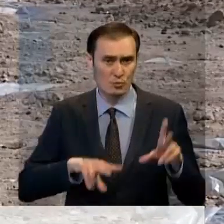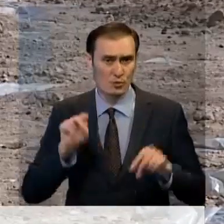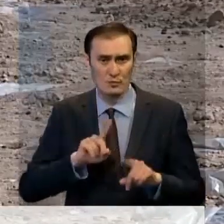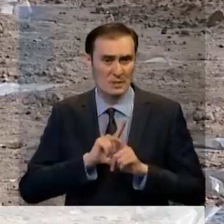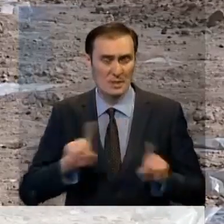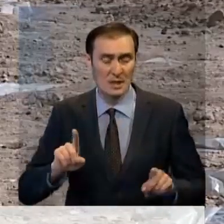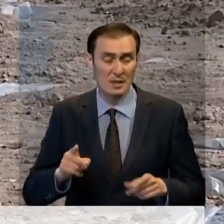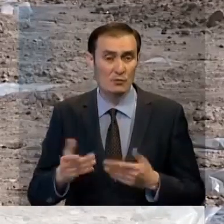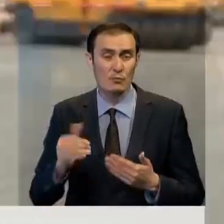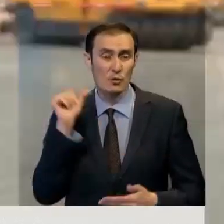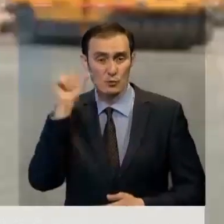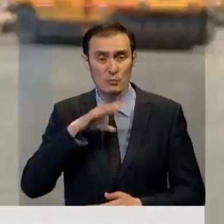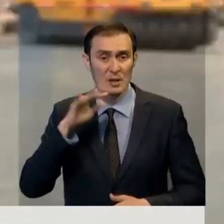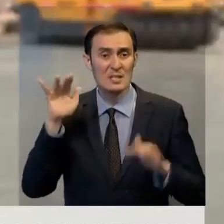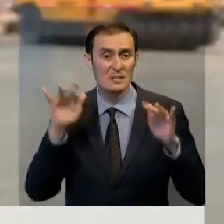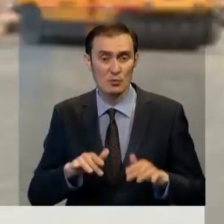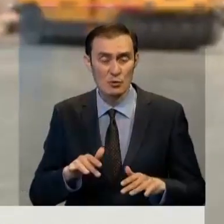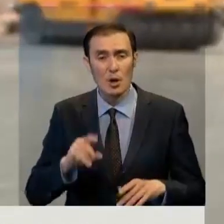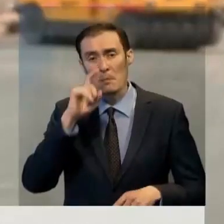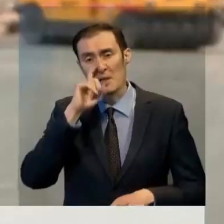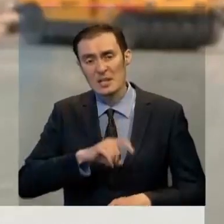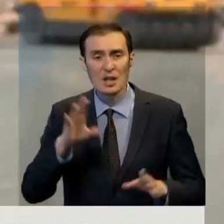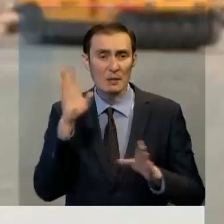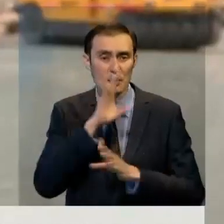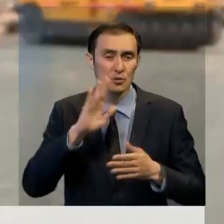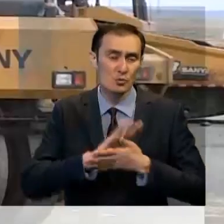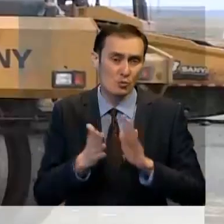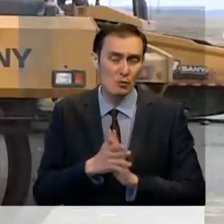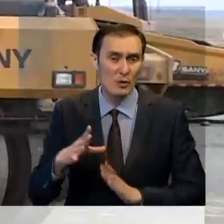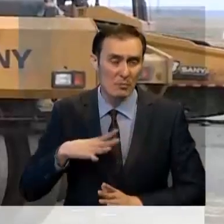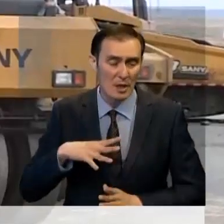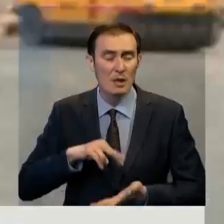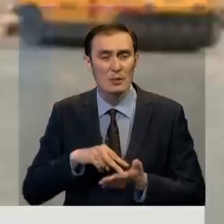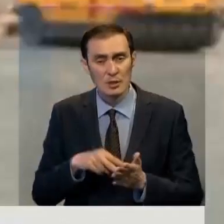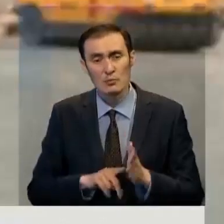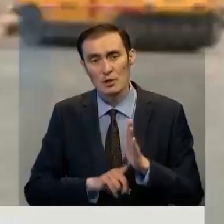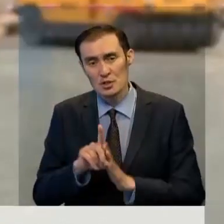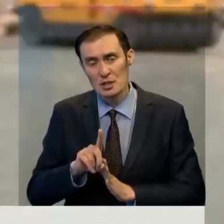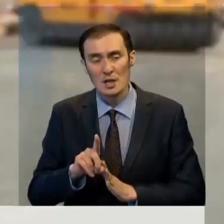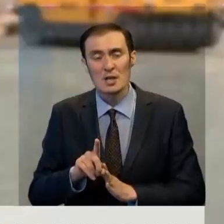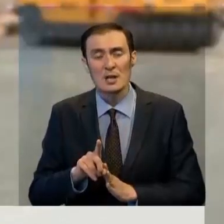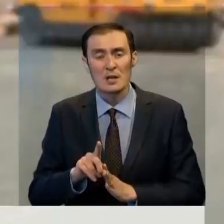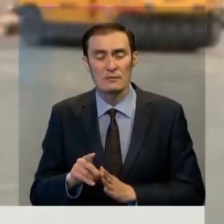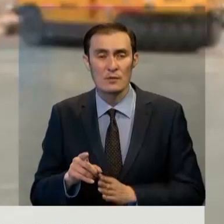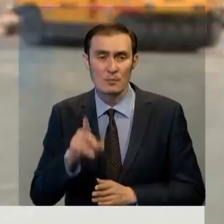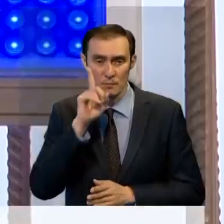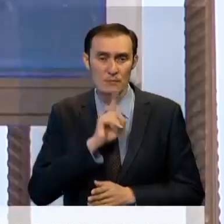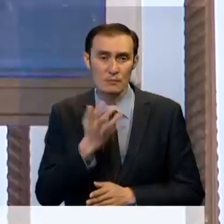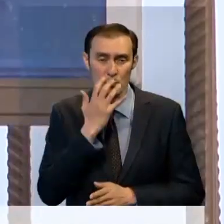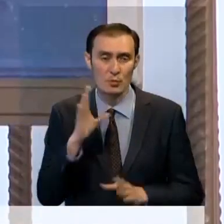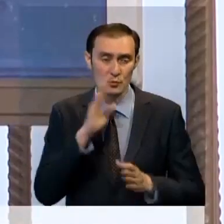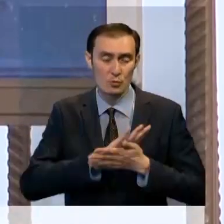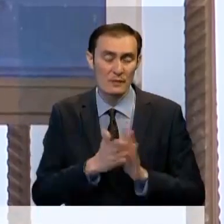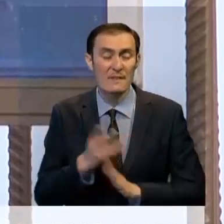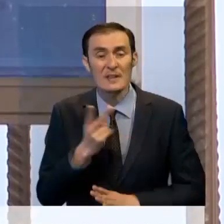предыдущие годы строили даже зимой. Неблагоприятные климатические условия планируется начать с наступлением благоприятных условий. И